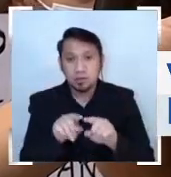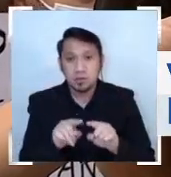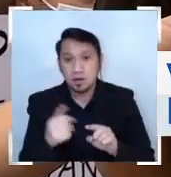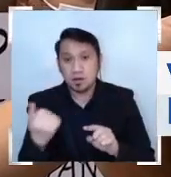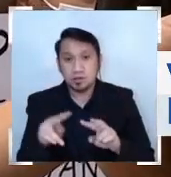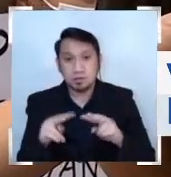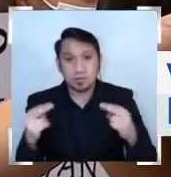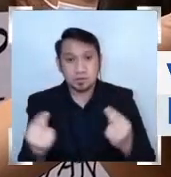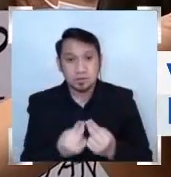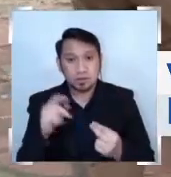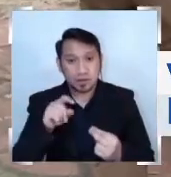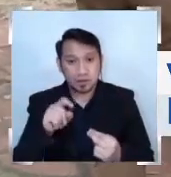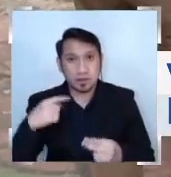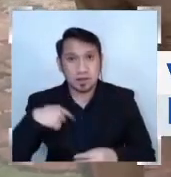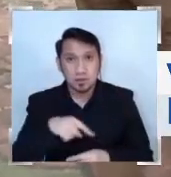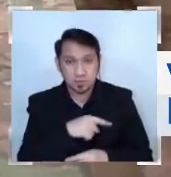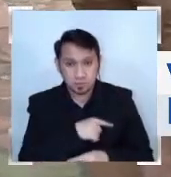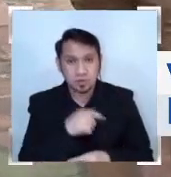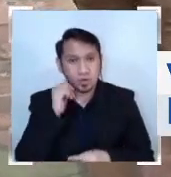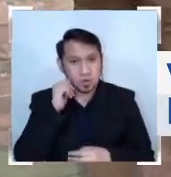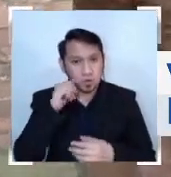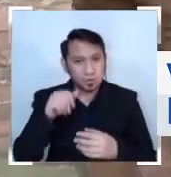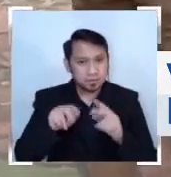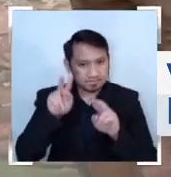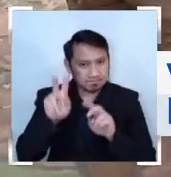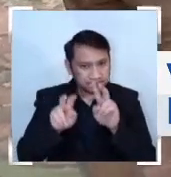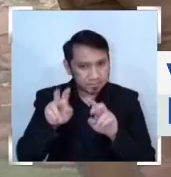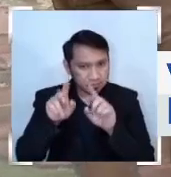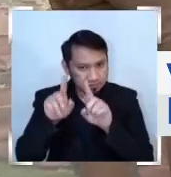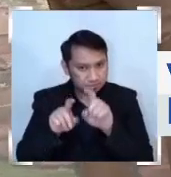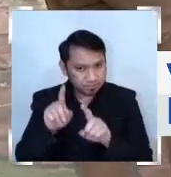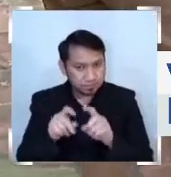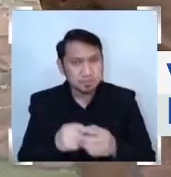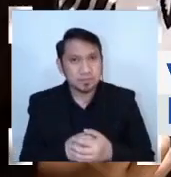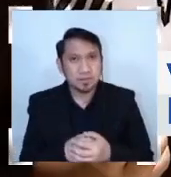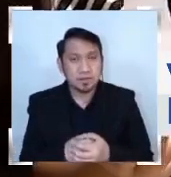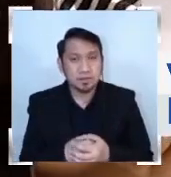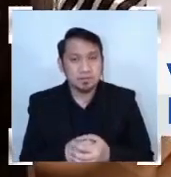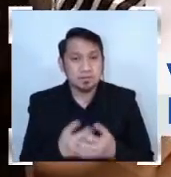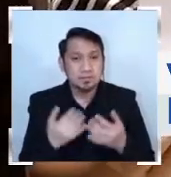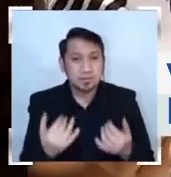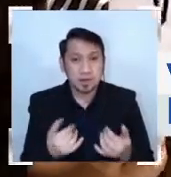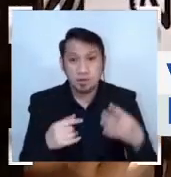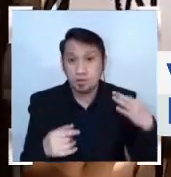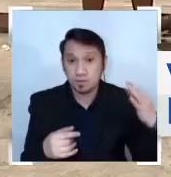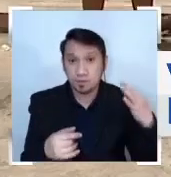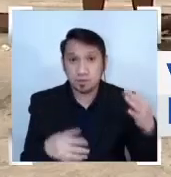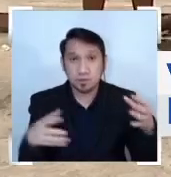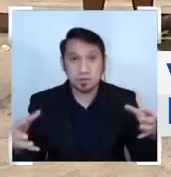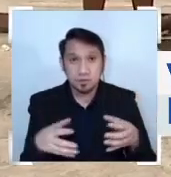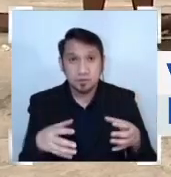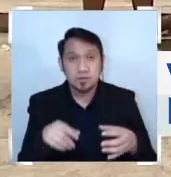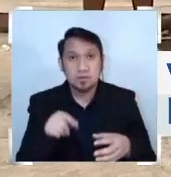kailangan critical ang boses ng mga kabataan. Bahagi ang mga volunteer tulad nila sa sinasabi ng mga analyst na isang kilusang nabuo